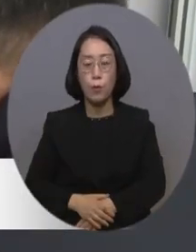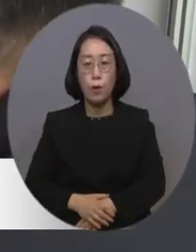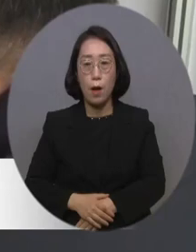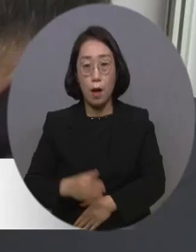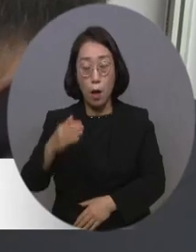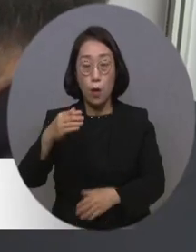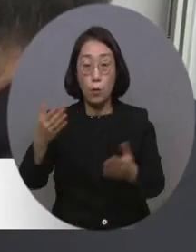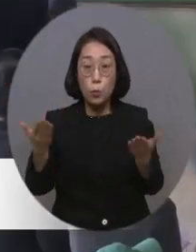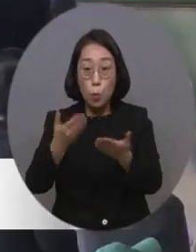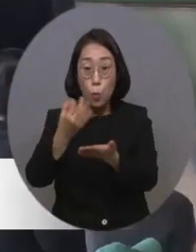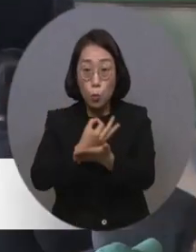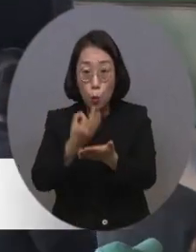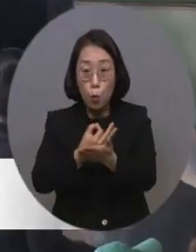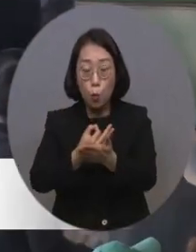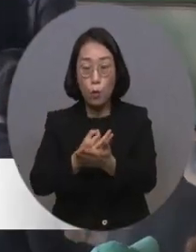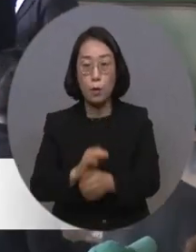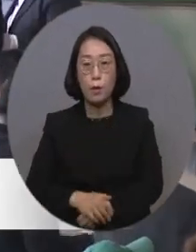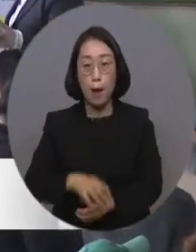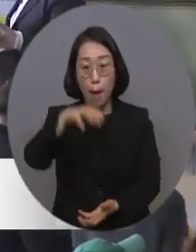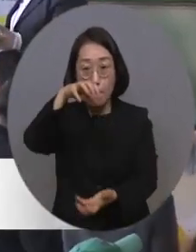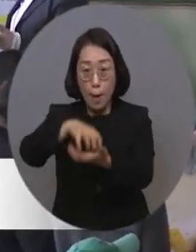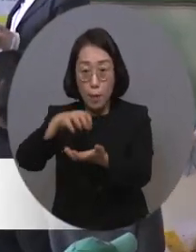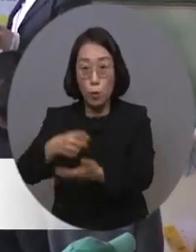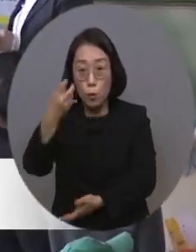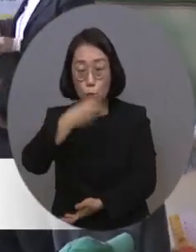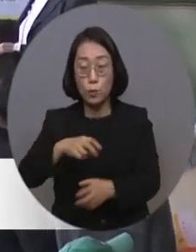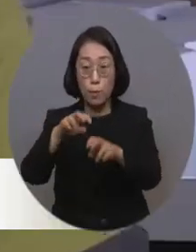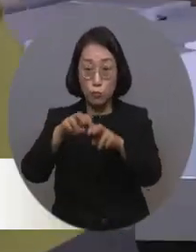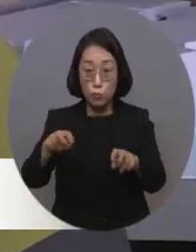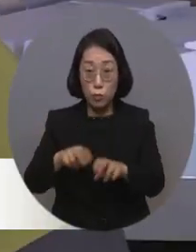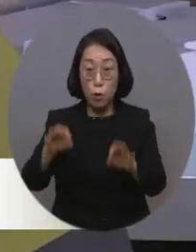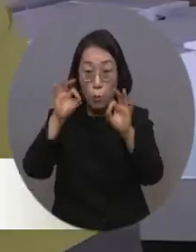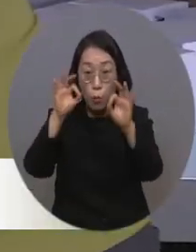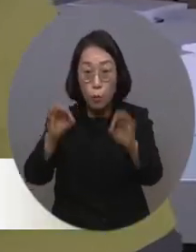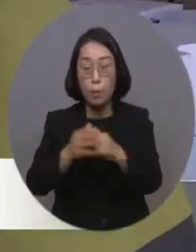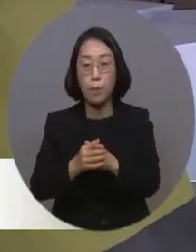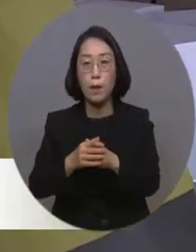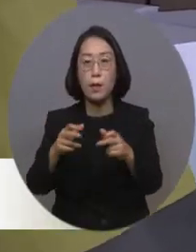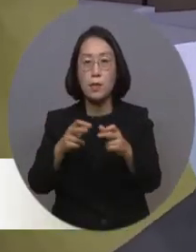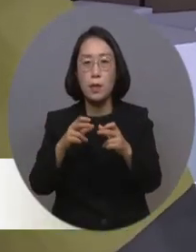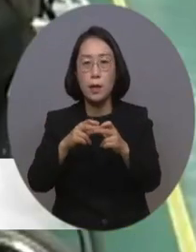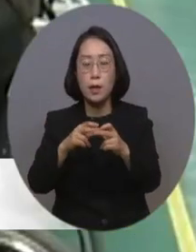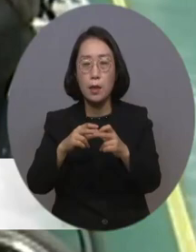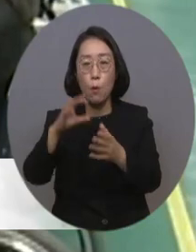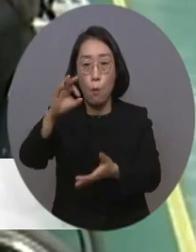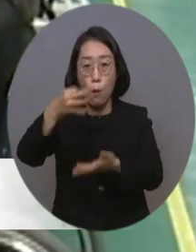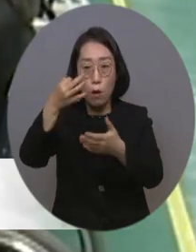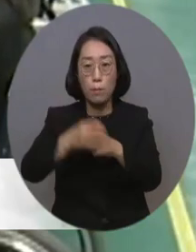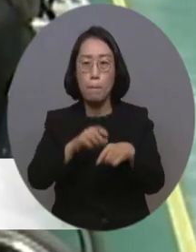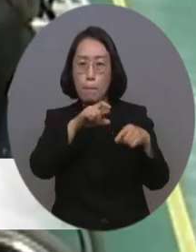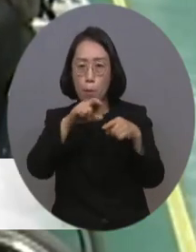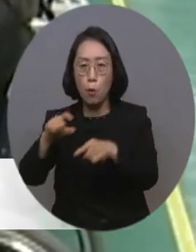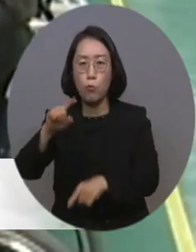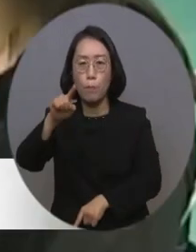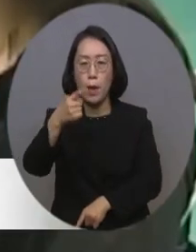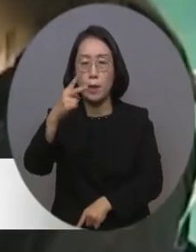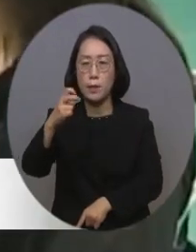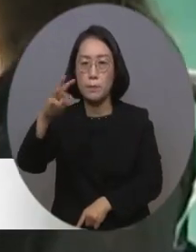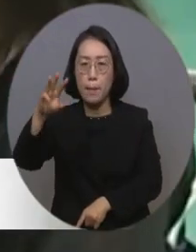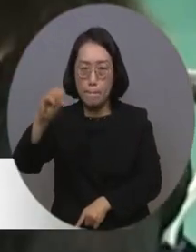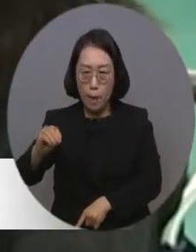한국노동패널조사가 2018년 실시한 조사 자료 분석 결과 장애인 근로자의 월평균 임금은 123만 5천